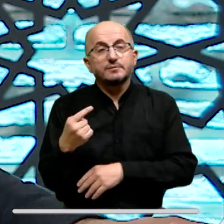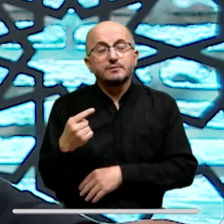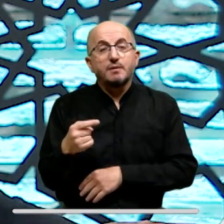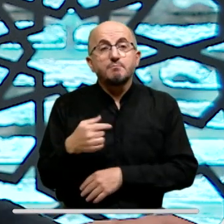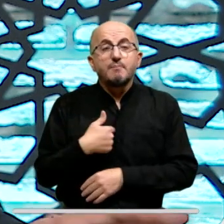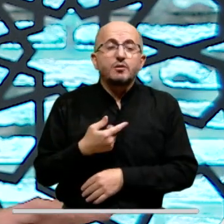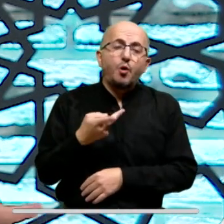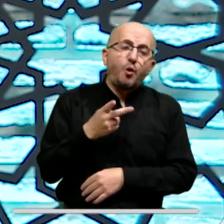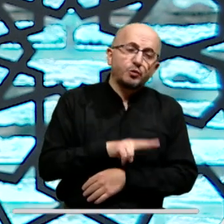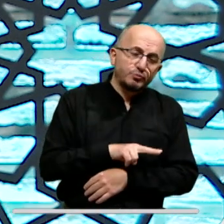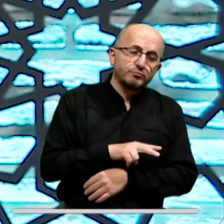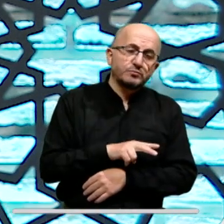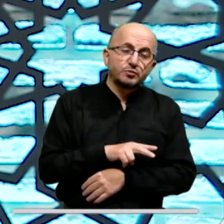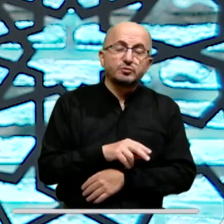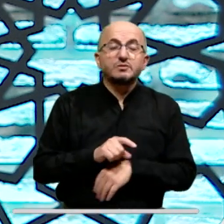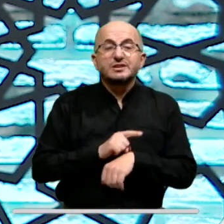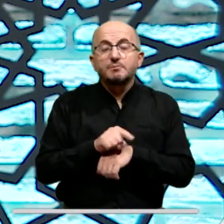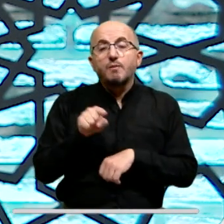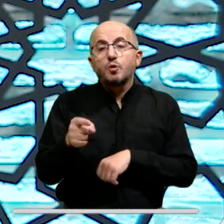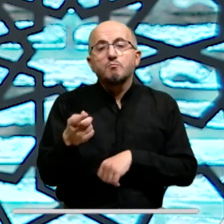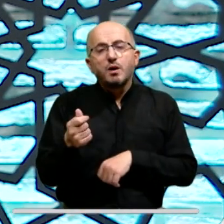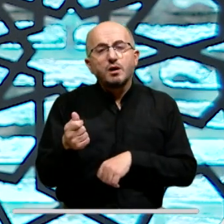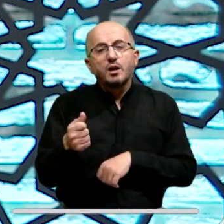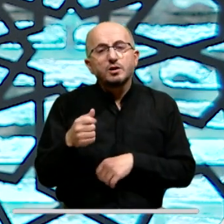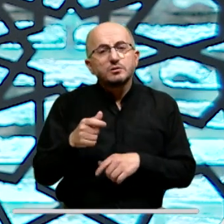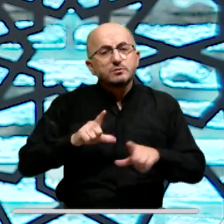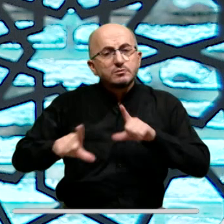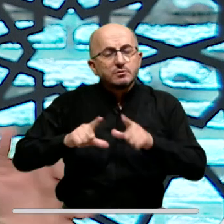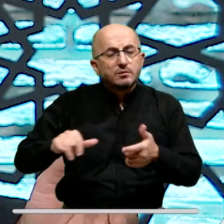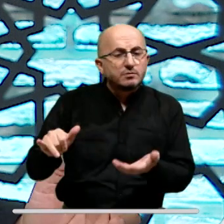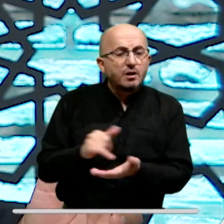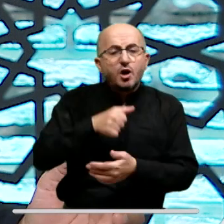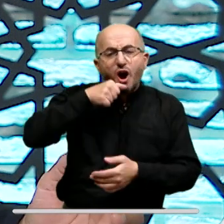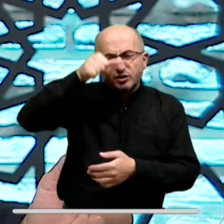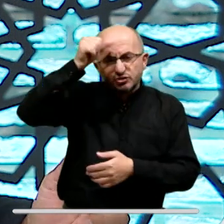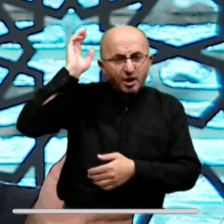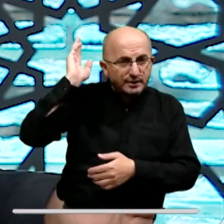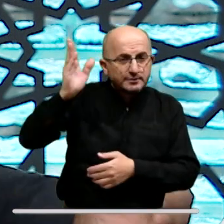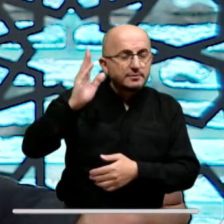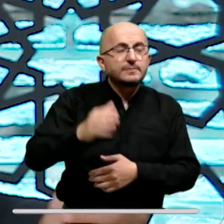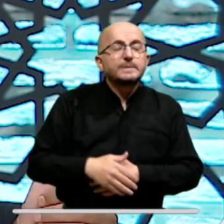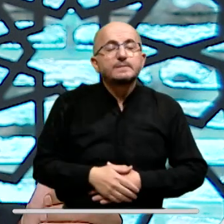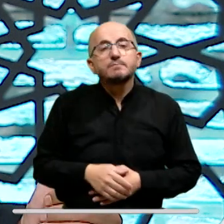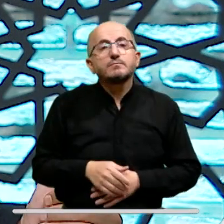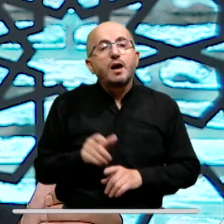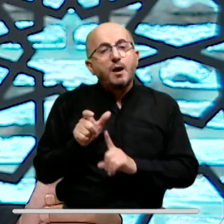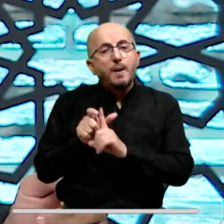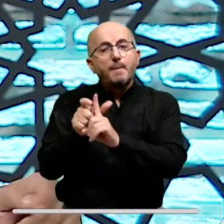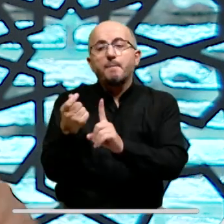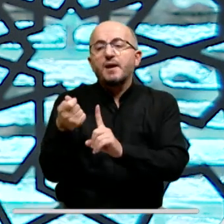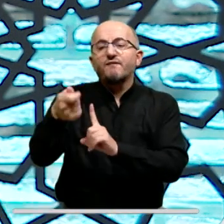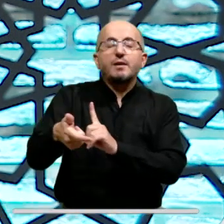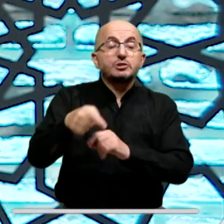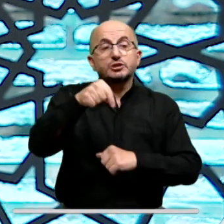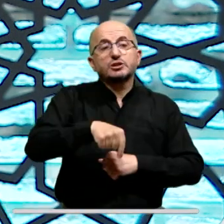hak vaki olup ben bu dünyadan göçünce bu parayla al ihtiyaçlarını gör, hacca git. Böyle bir emanet para vermiş kendisine.